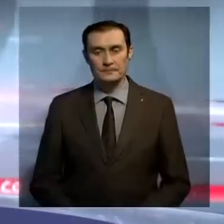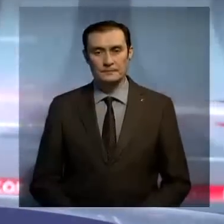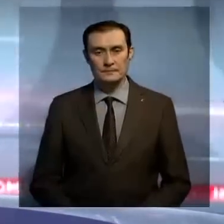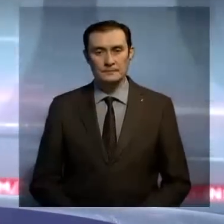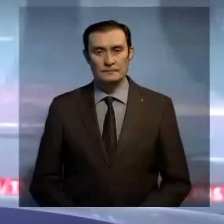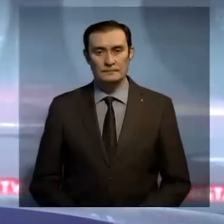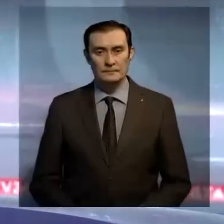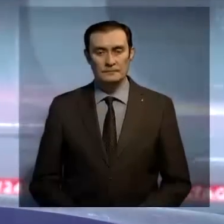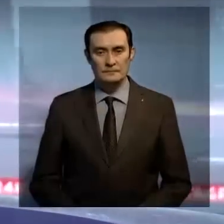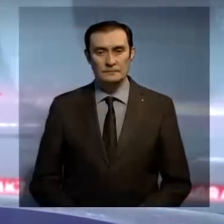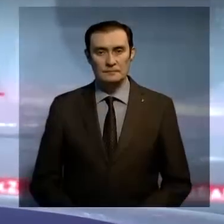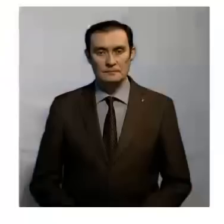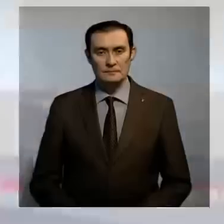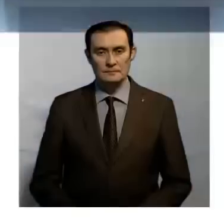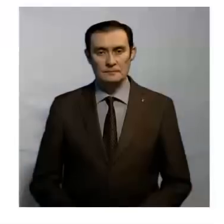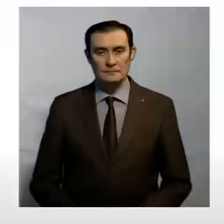выпуска.